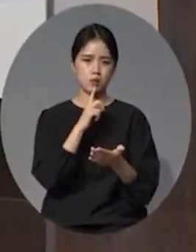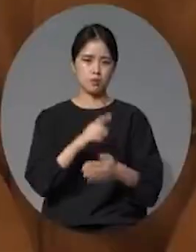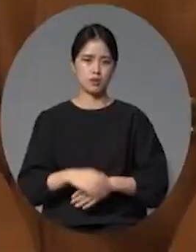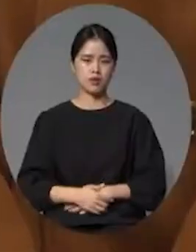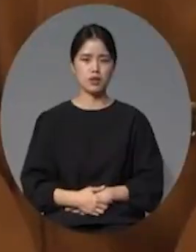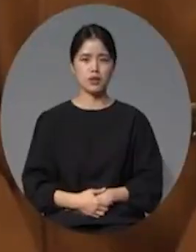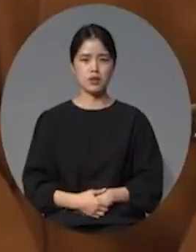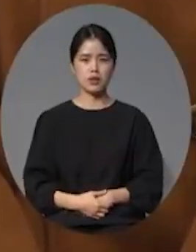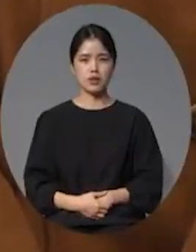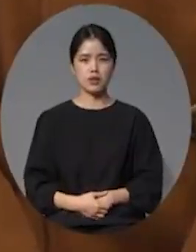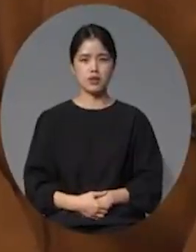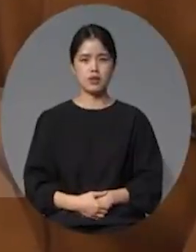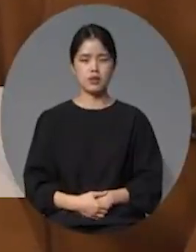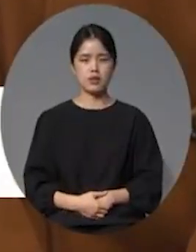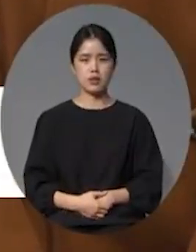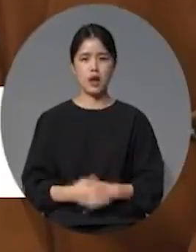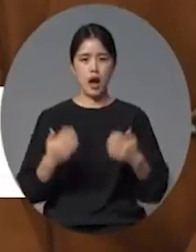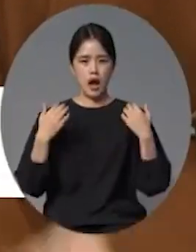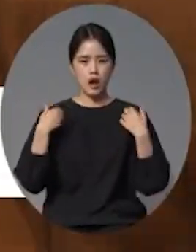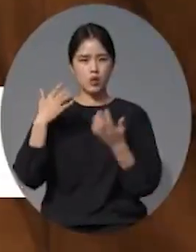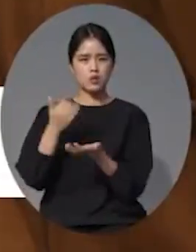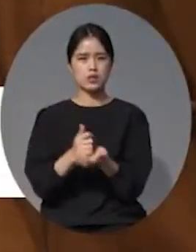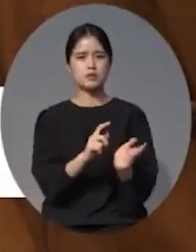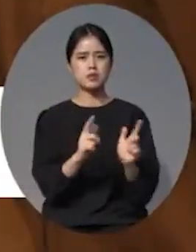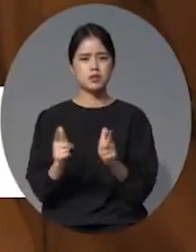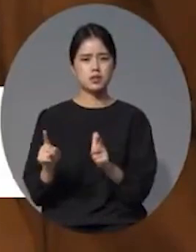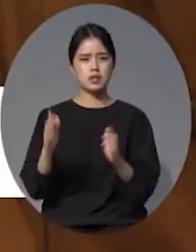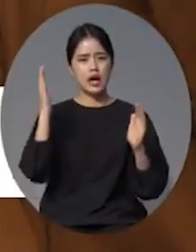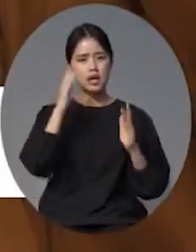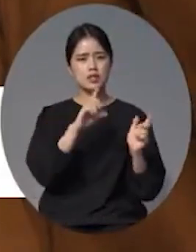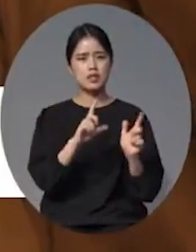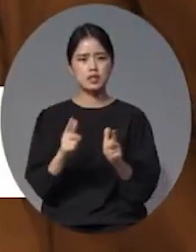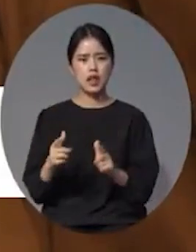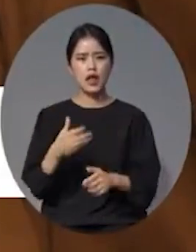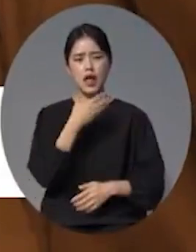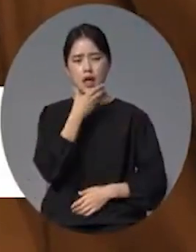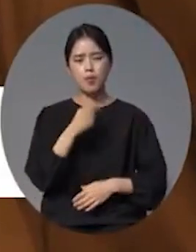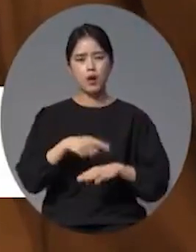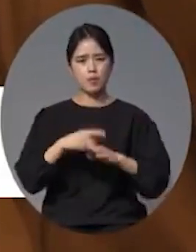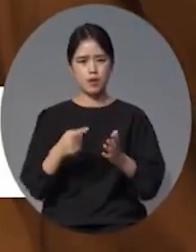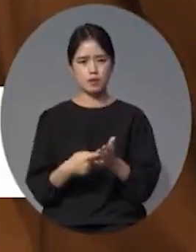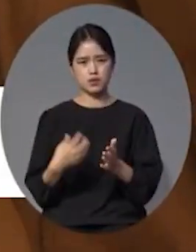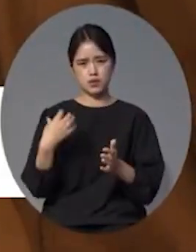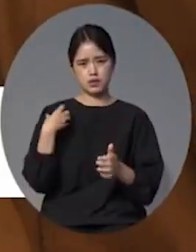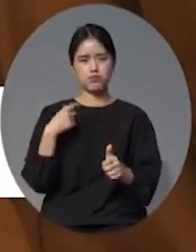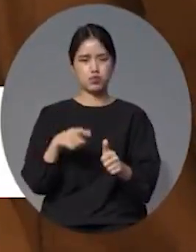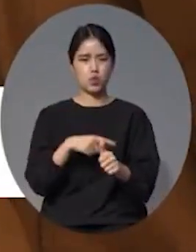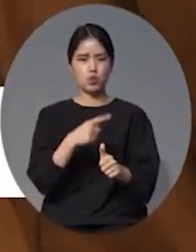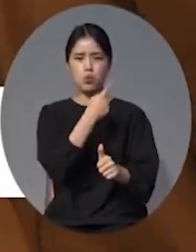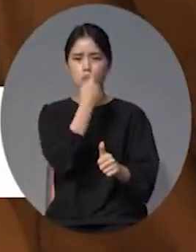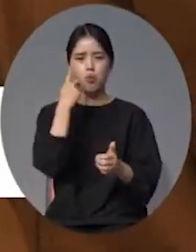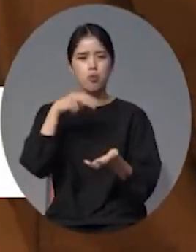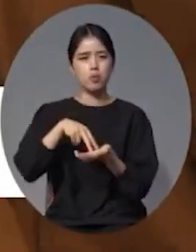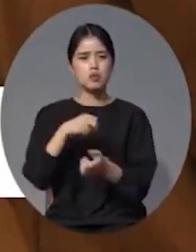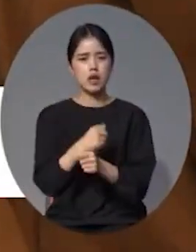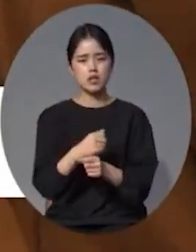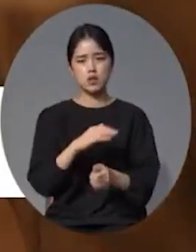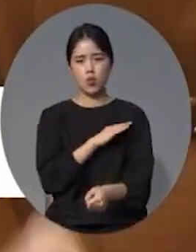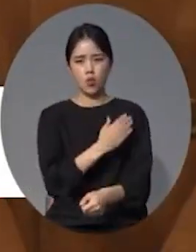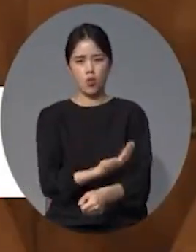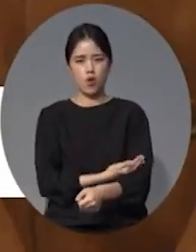성기 의 중군 사장님은 학생들의 이런 행복한 마음과 몸 교육이 보장하고 있는 짜 이들의 권리를